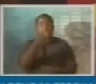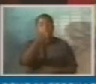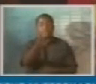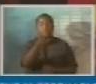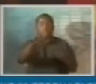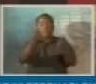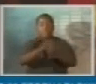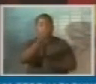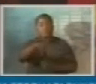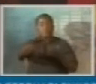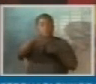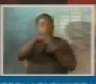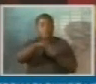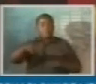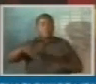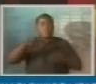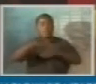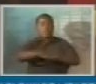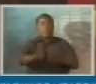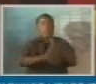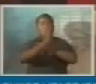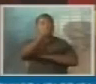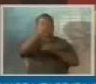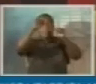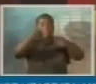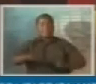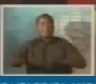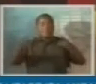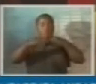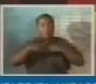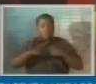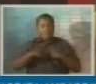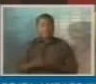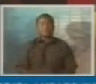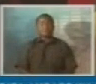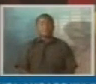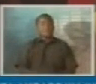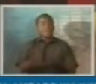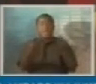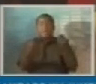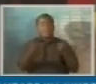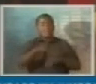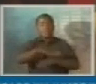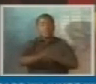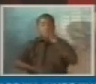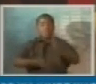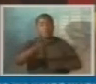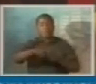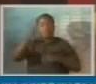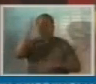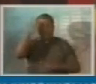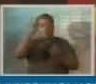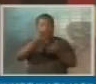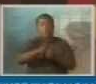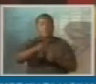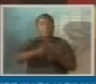Hivi vitu viko pamoja tu. Ukitaka kwenda kwa Mwenyezi Mungu lazima ukubali kuondoka. Haiwezekani uende kwa miguu. Unajua kuna wimbo